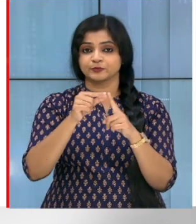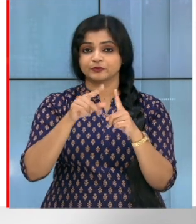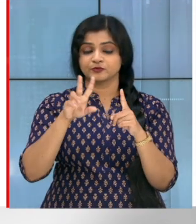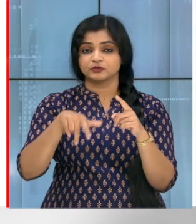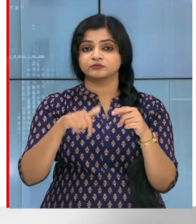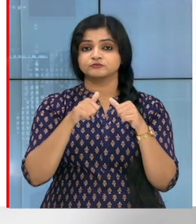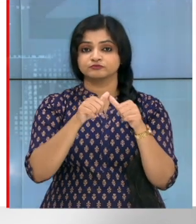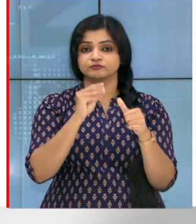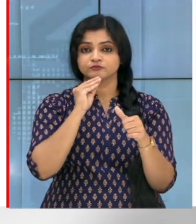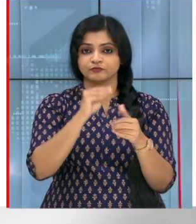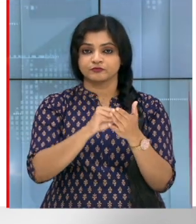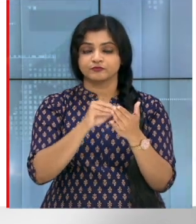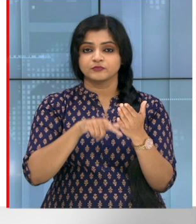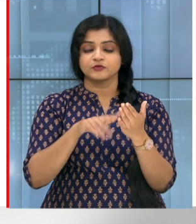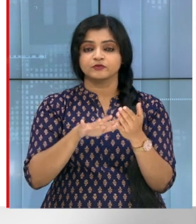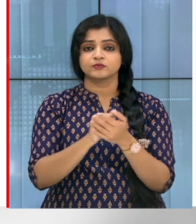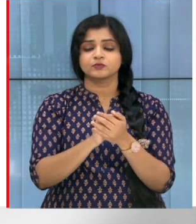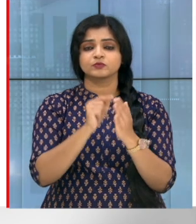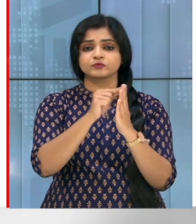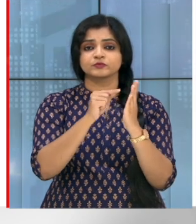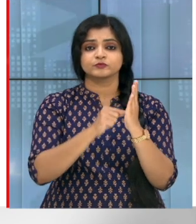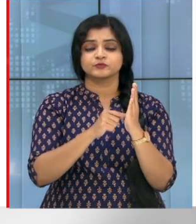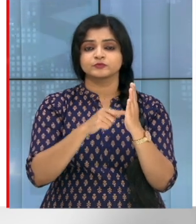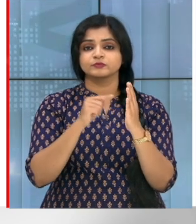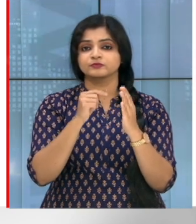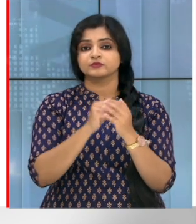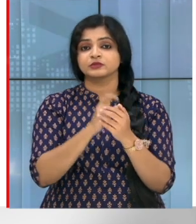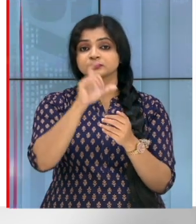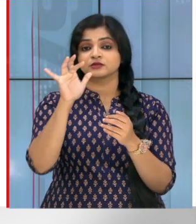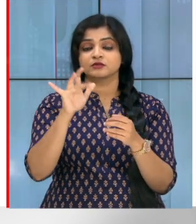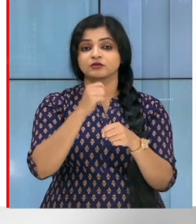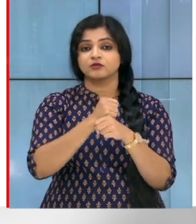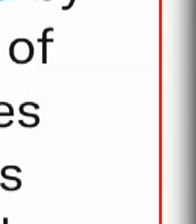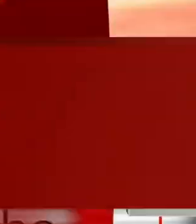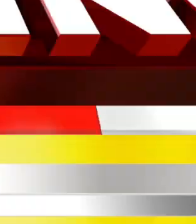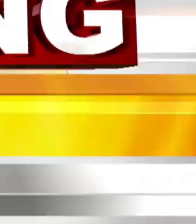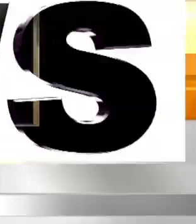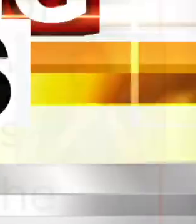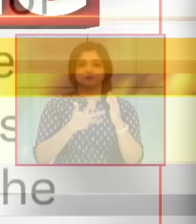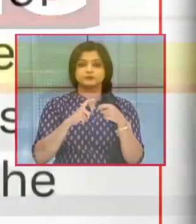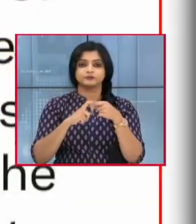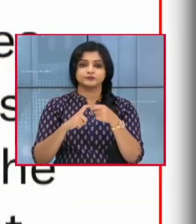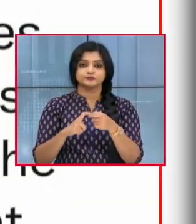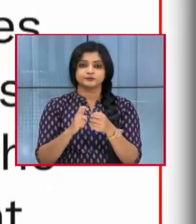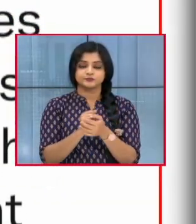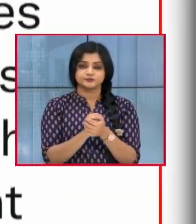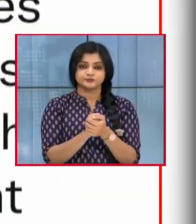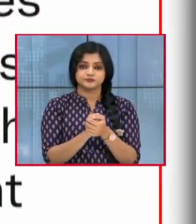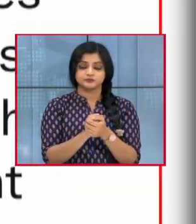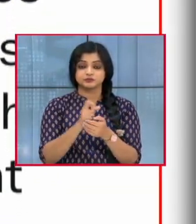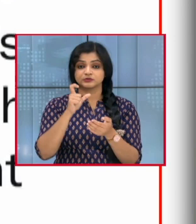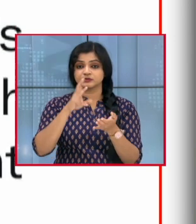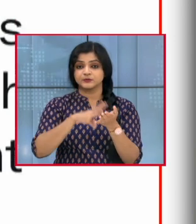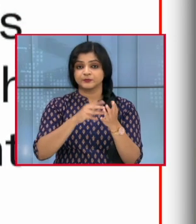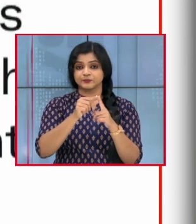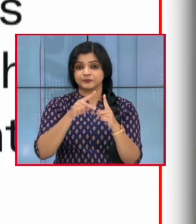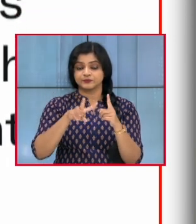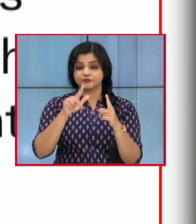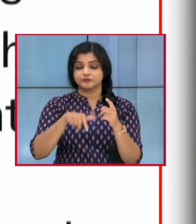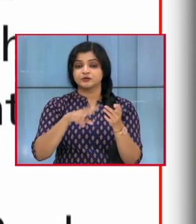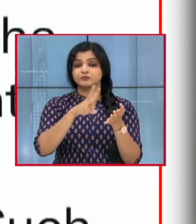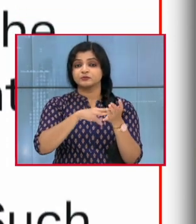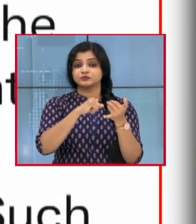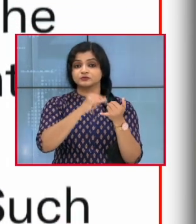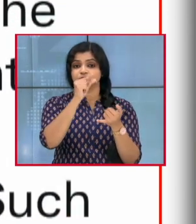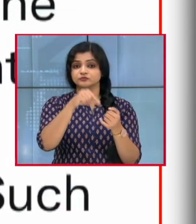ഇപ്പോൾ നടത്തിയിരിക്കുന്നത്. എന്തൊക്കെ കാര്യങ്ങളാണ് മുഖ്യമന്ത്രി കേന്ദ്ര സർക്കാരിനെതിരെ പറഞ്ഞിരിക്കുന്നത്? മുഖ്യമന്ത്രി പിണറായി വിജയനും മനീഷ്